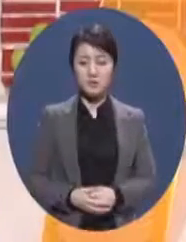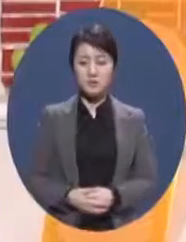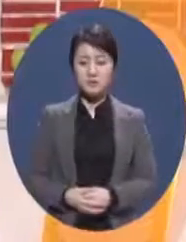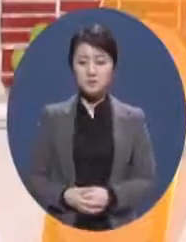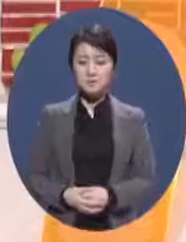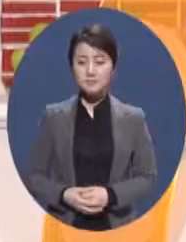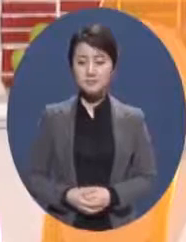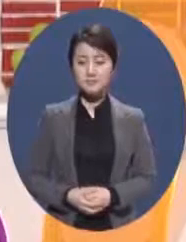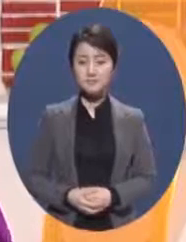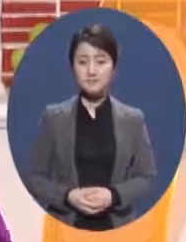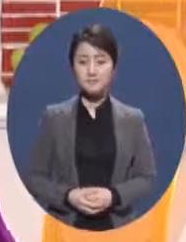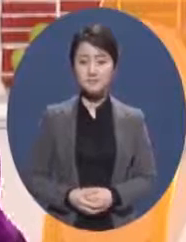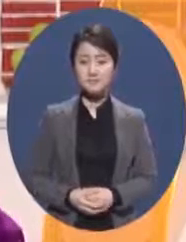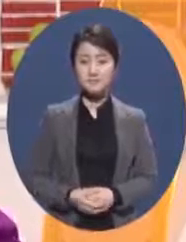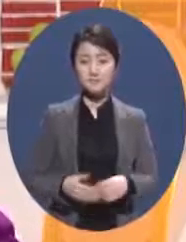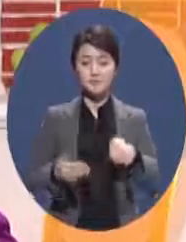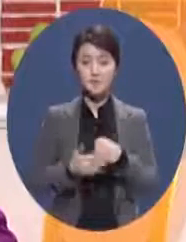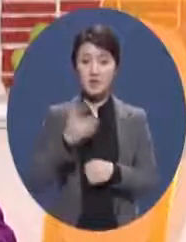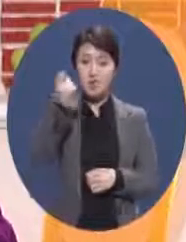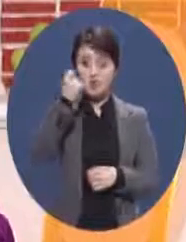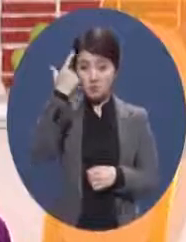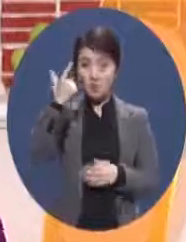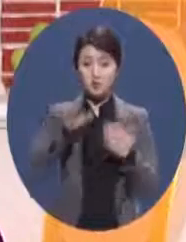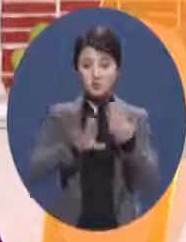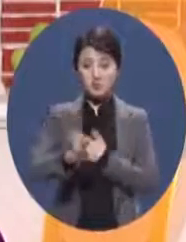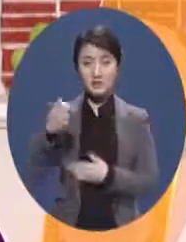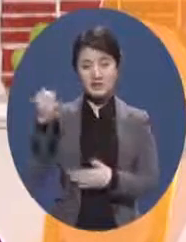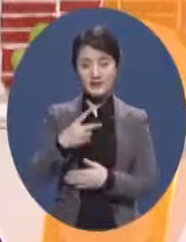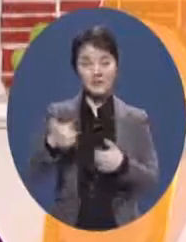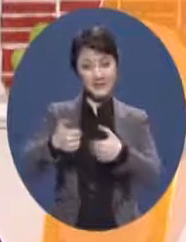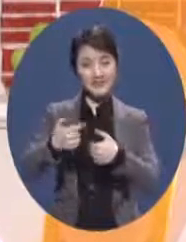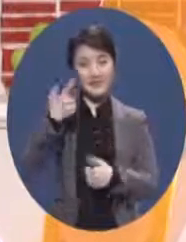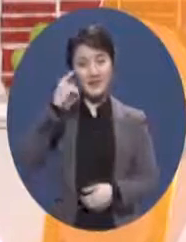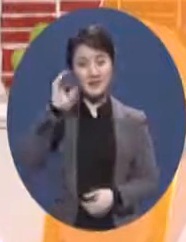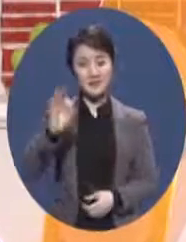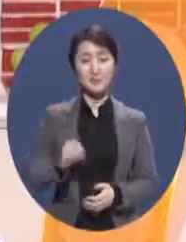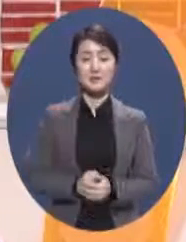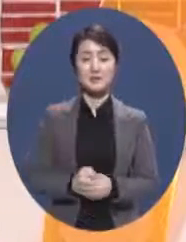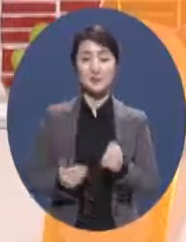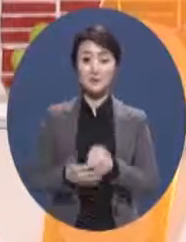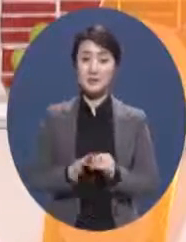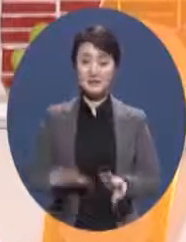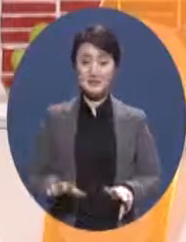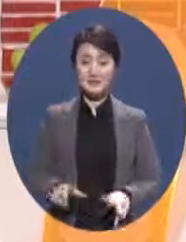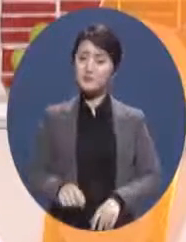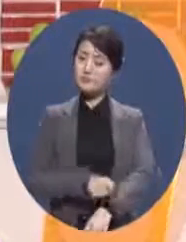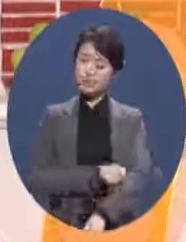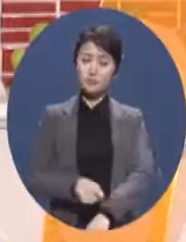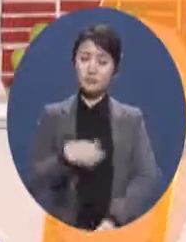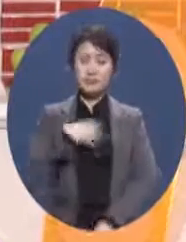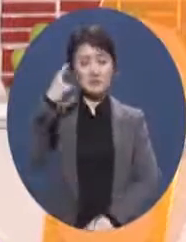아닌지를 결정해야 되니까 그래서 우리가 6개월 뒤에 또 결정할 수 있으니까 일단은 제가 크게 그 어린이집 문제가 없다라고 판단이 됩니다.